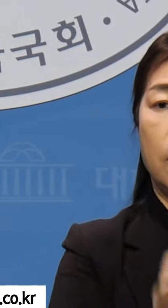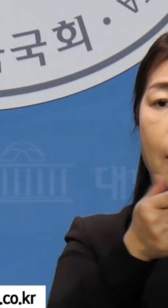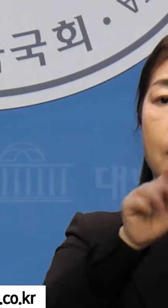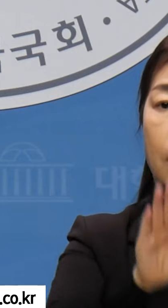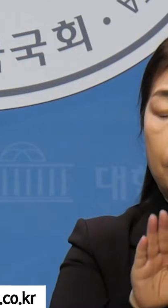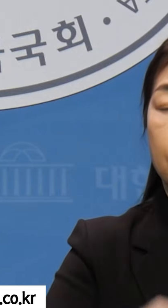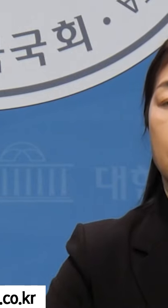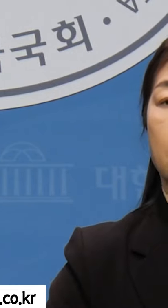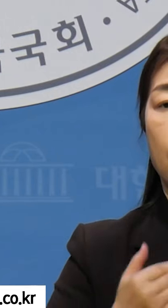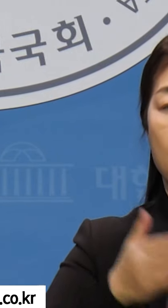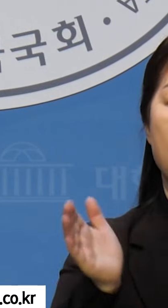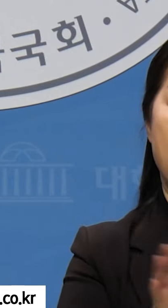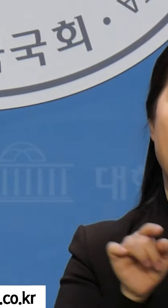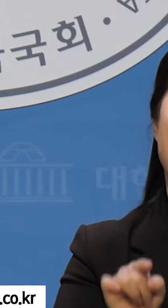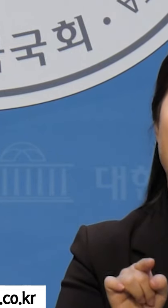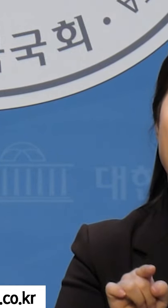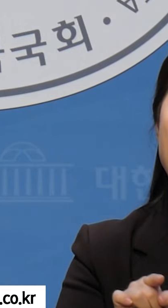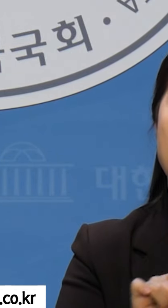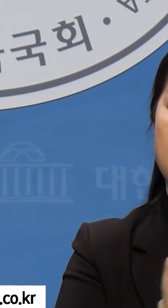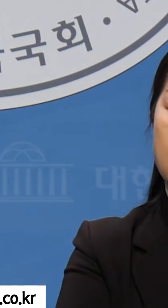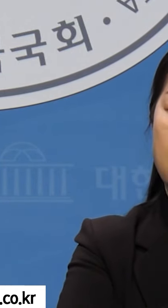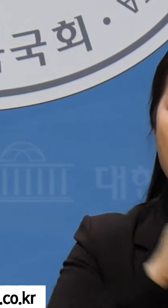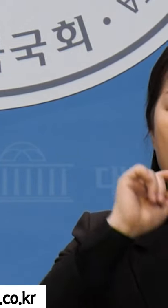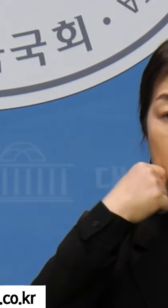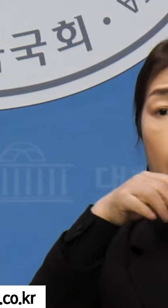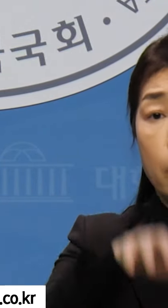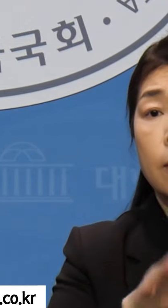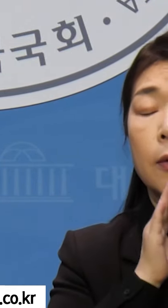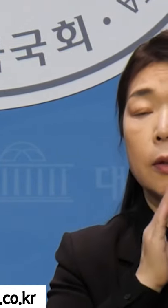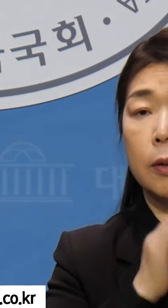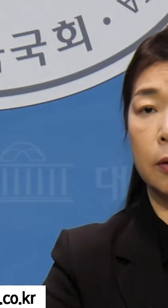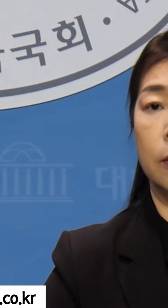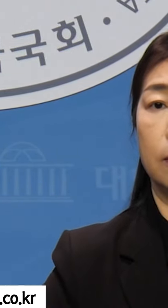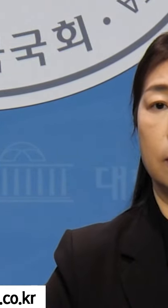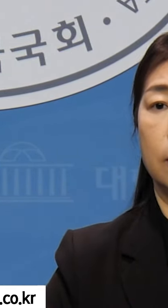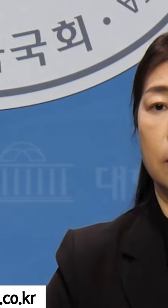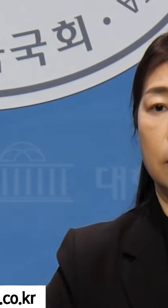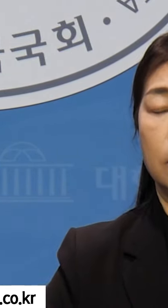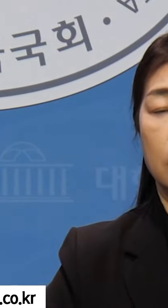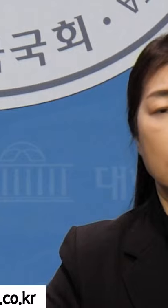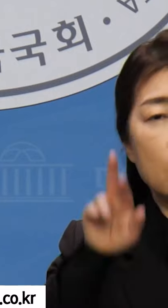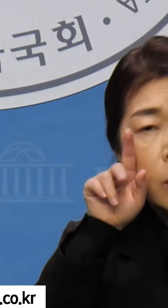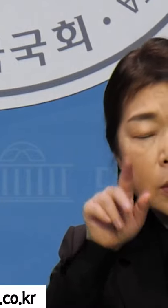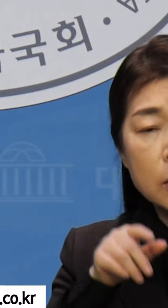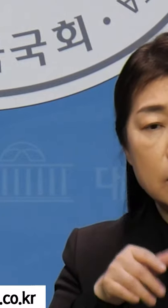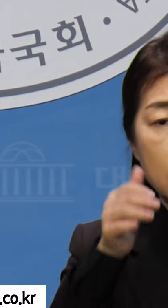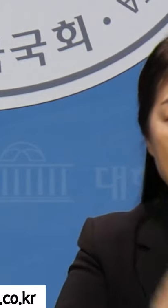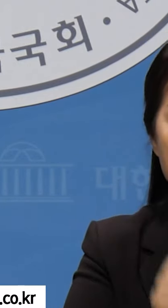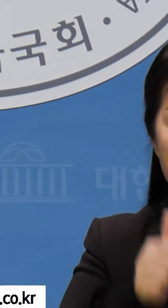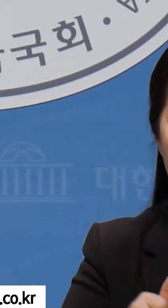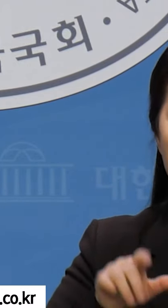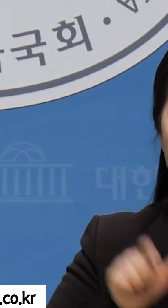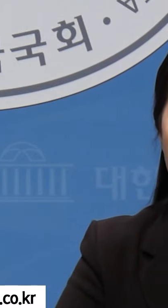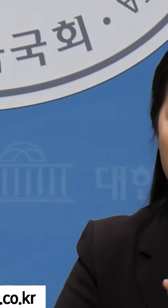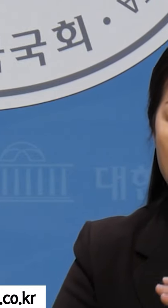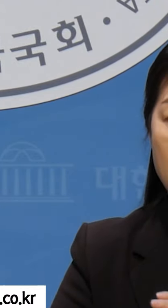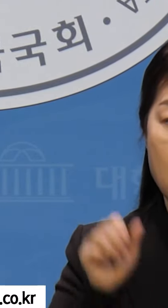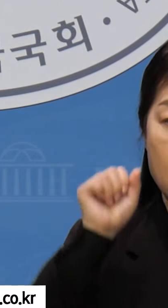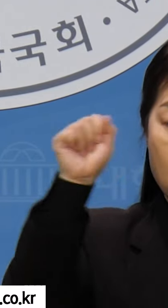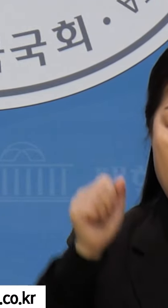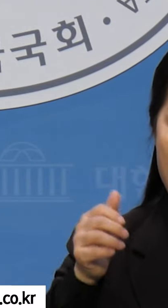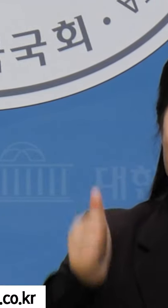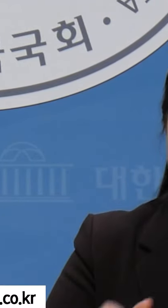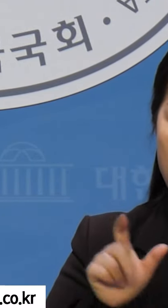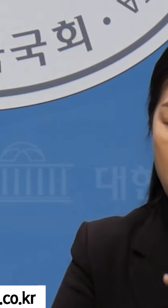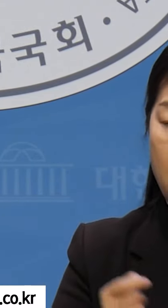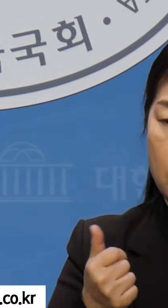우리 민주당에게 매우 어려운 지역입니다. 자칫 경선 과정에서의 작은 갈등의